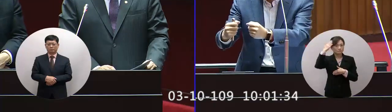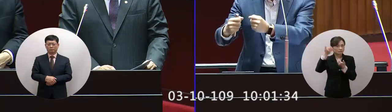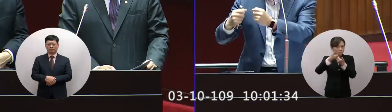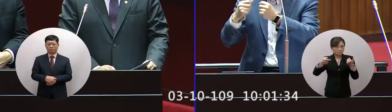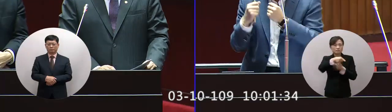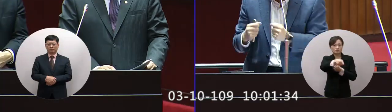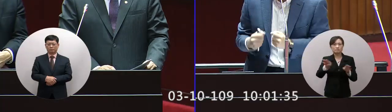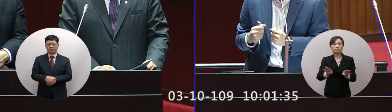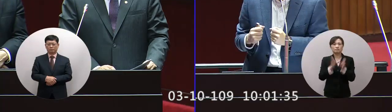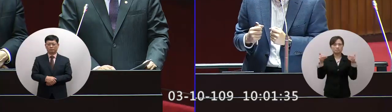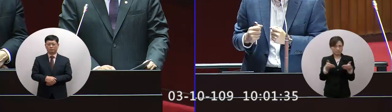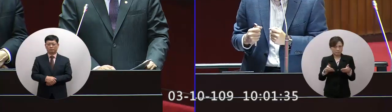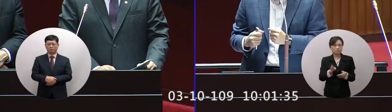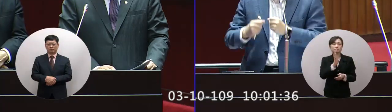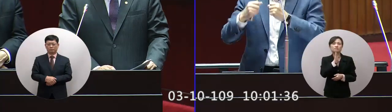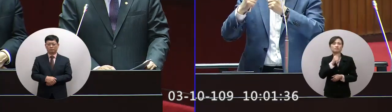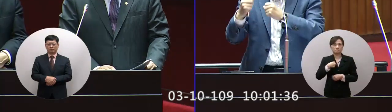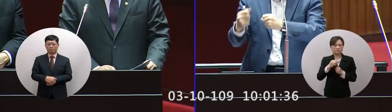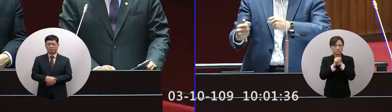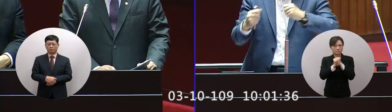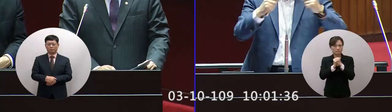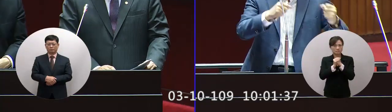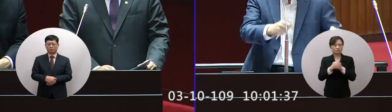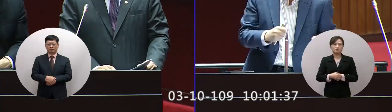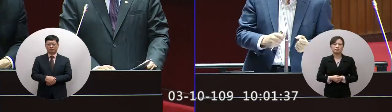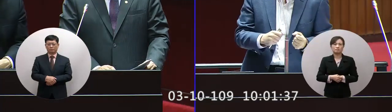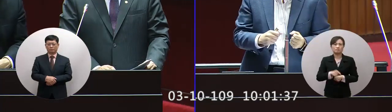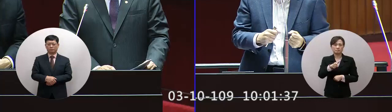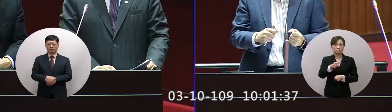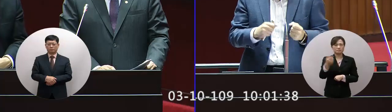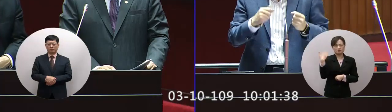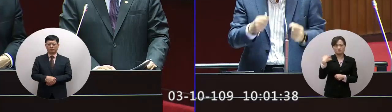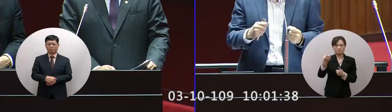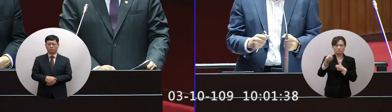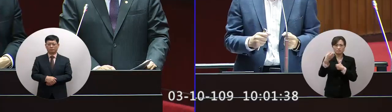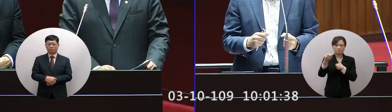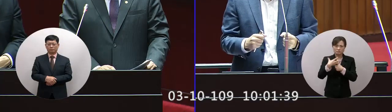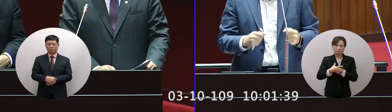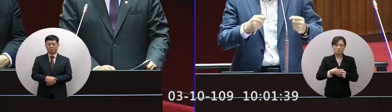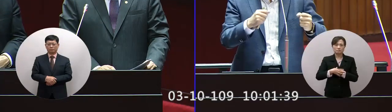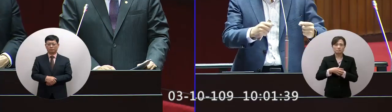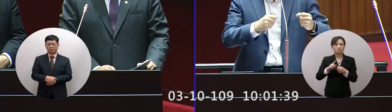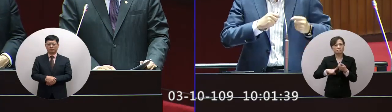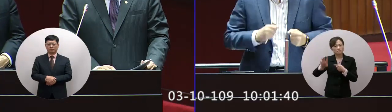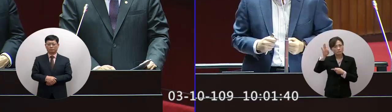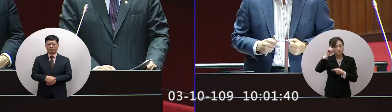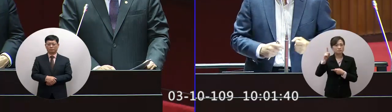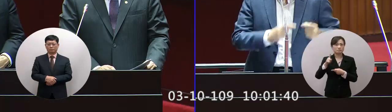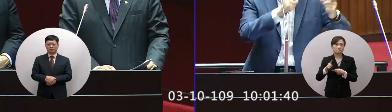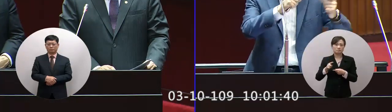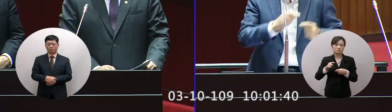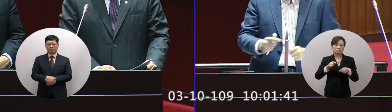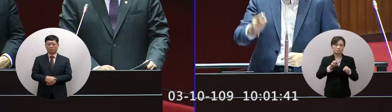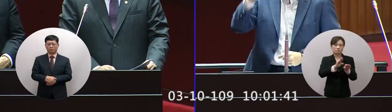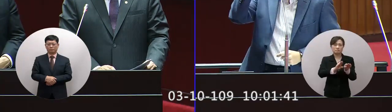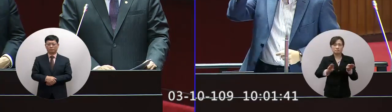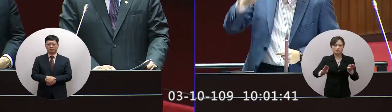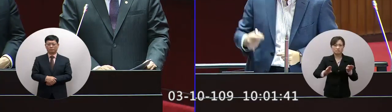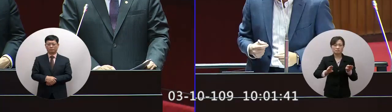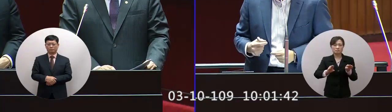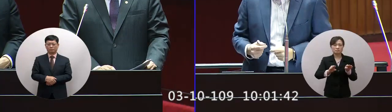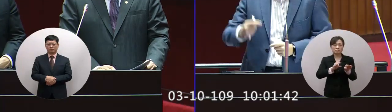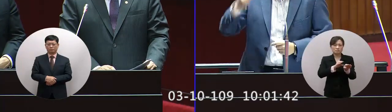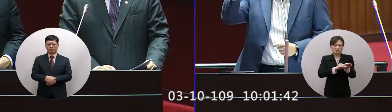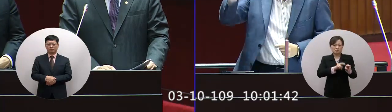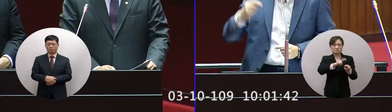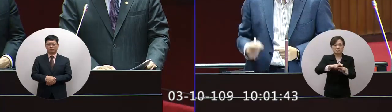在推动了，拜托拜托，因为你们之前告诉我们说不好意思车的位置不够了，北上列车只剩